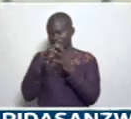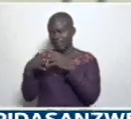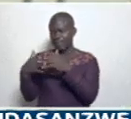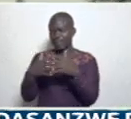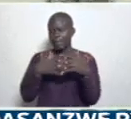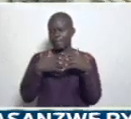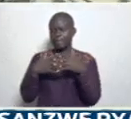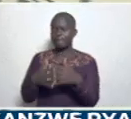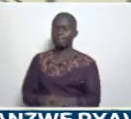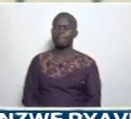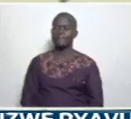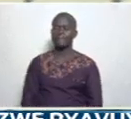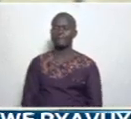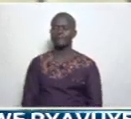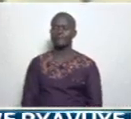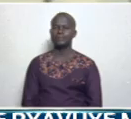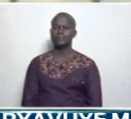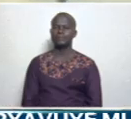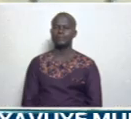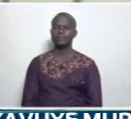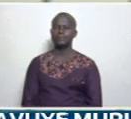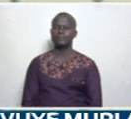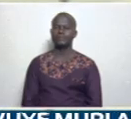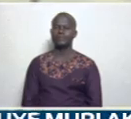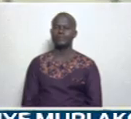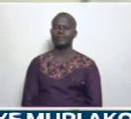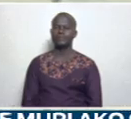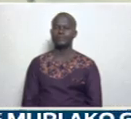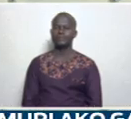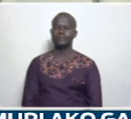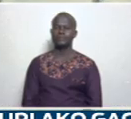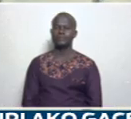Valence Niyonkoro, televiziyo y'u Rwanda, igabiro mu karere ka Gatsibo.